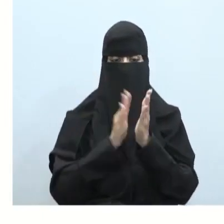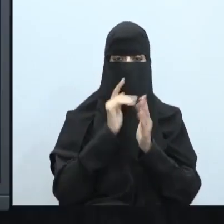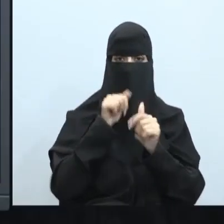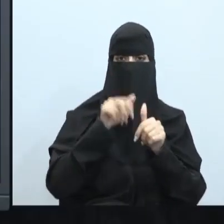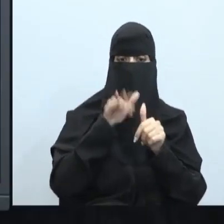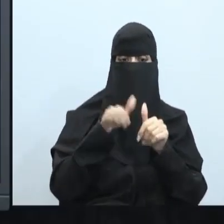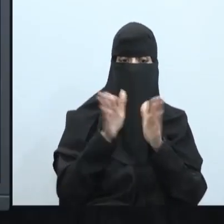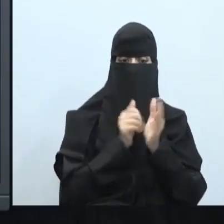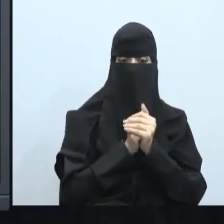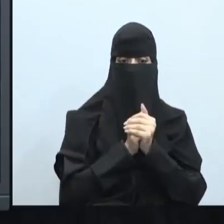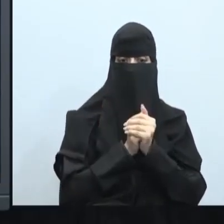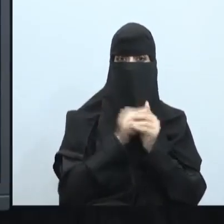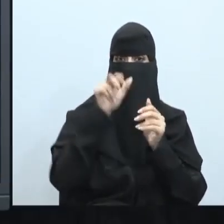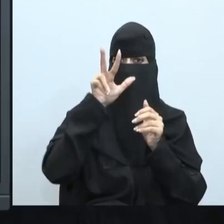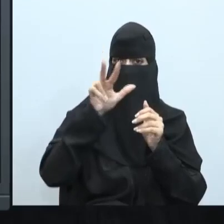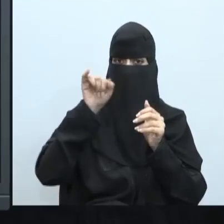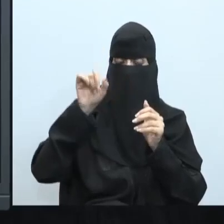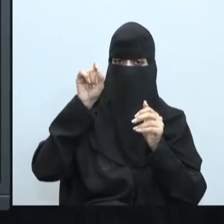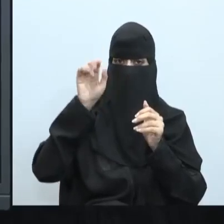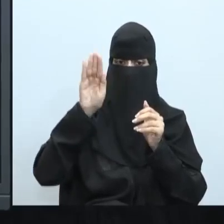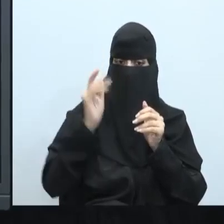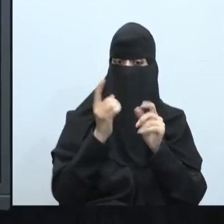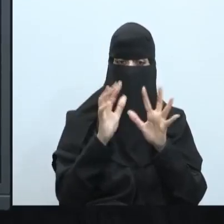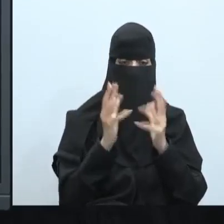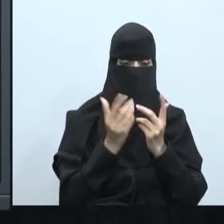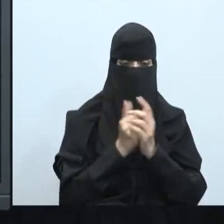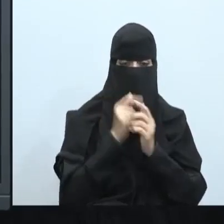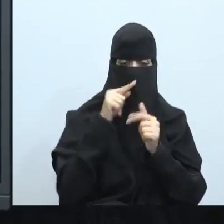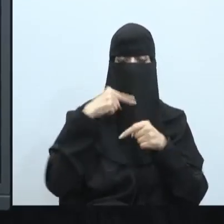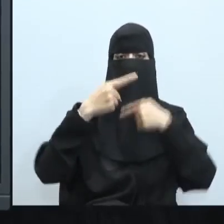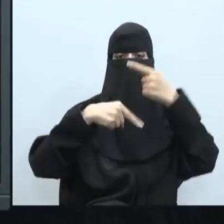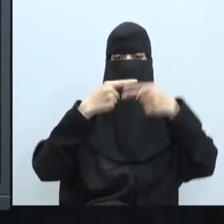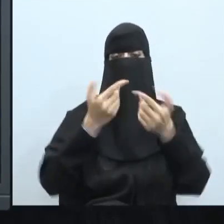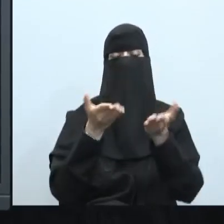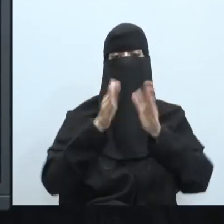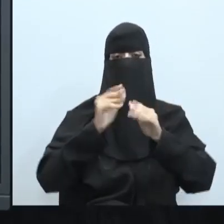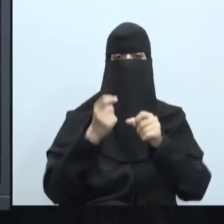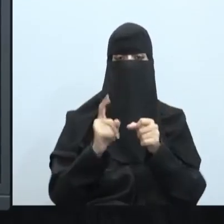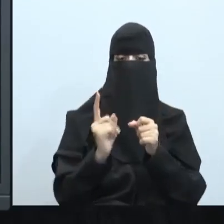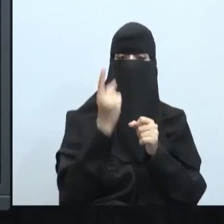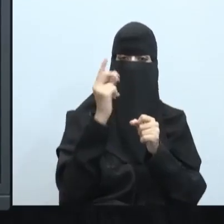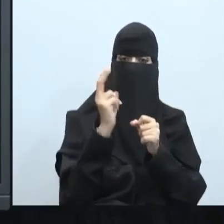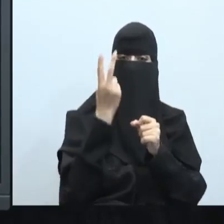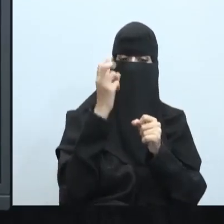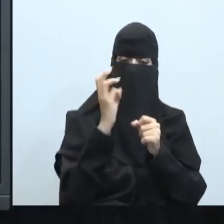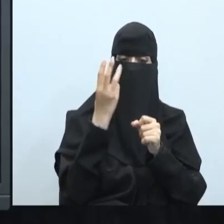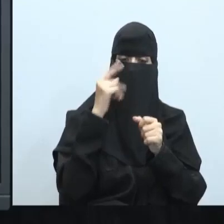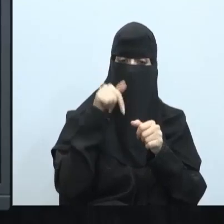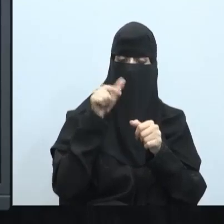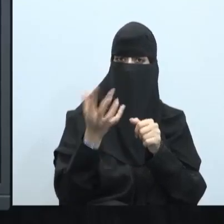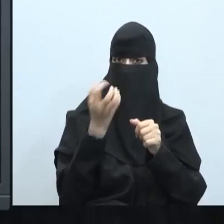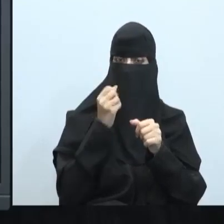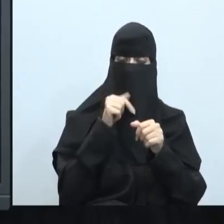هذه العمليه في المفسر تستمر اكثر من مره بحيث انه ياخذ احد